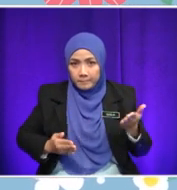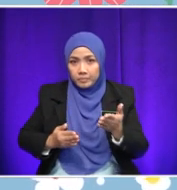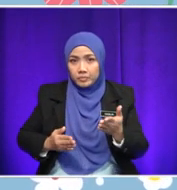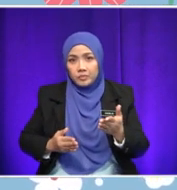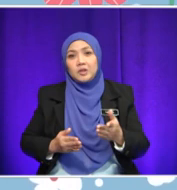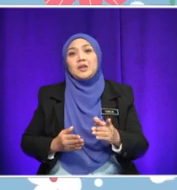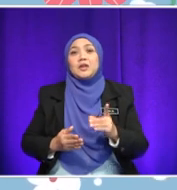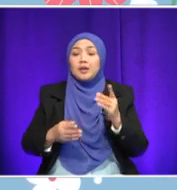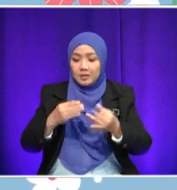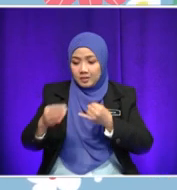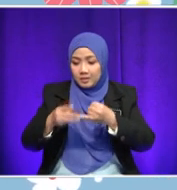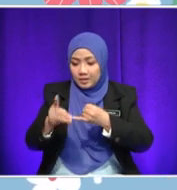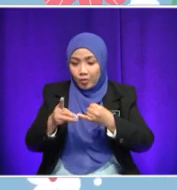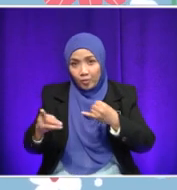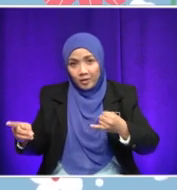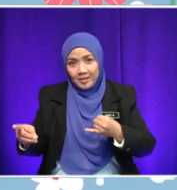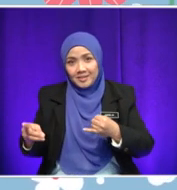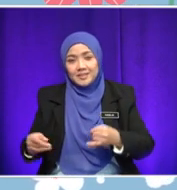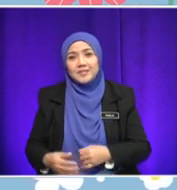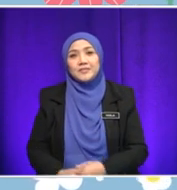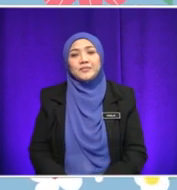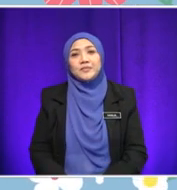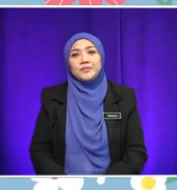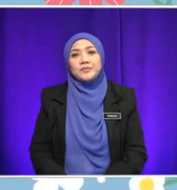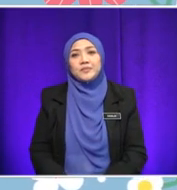mencucu ya di depan